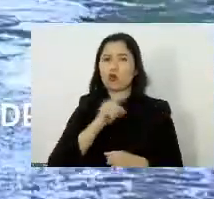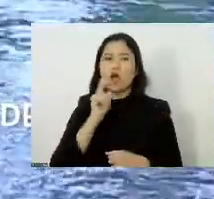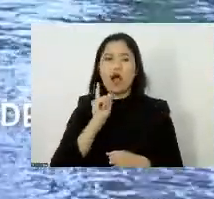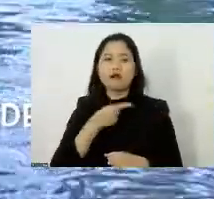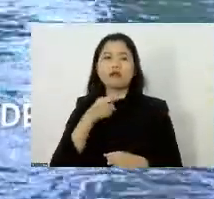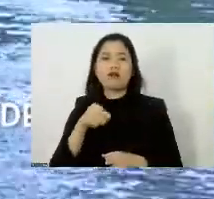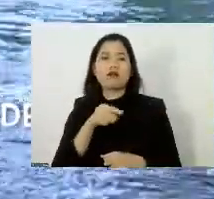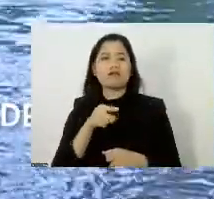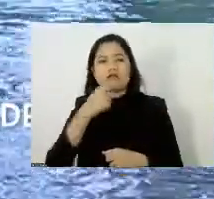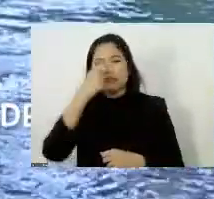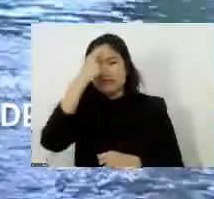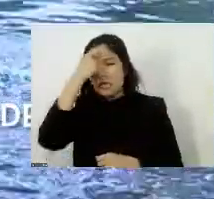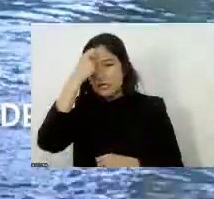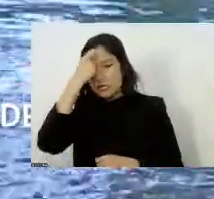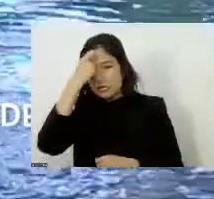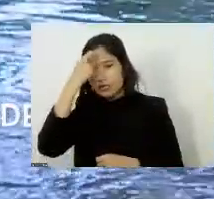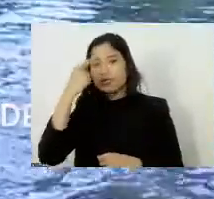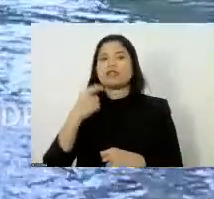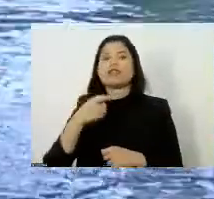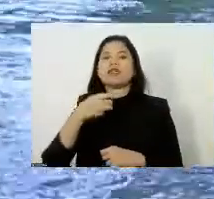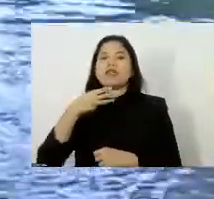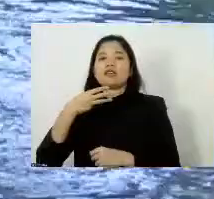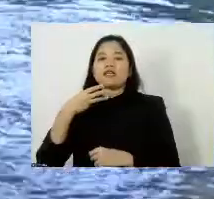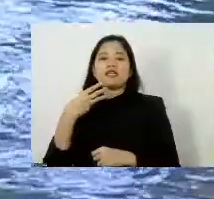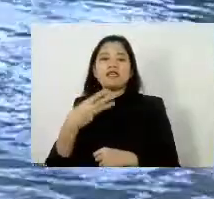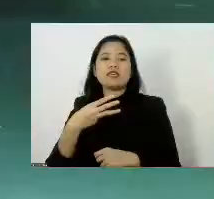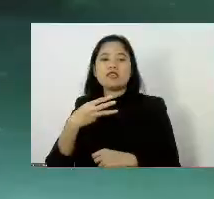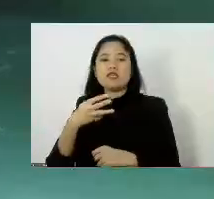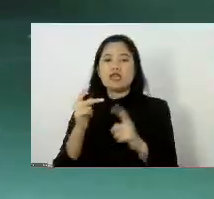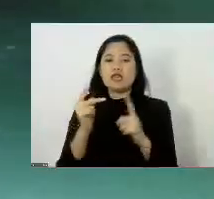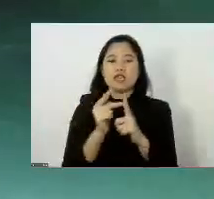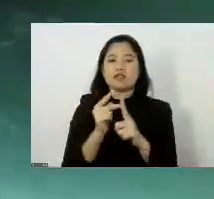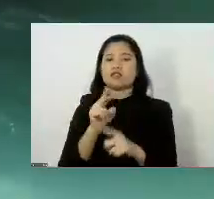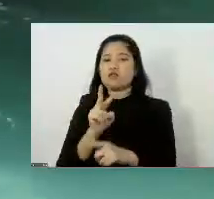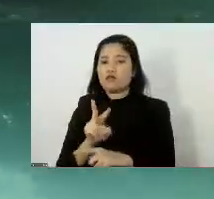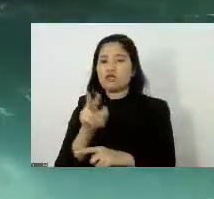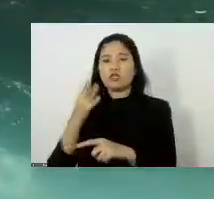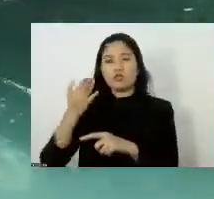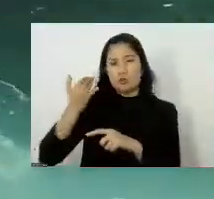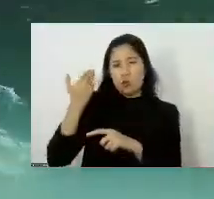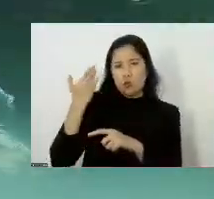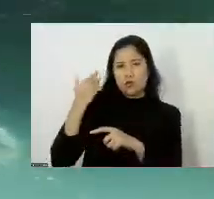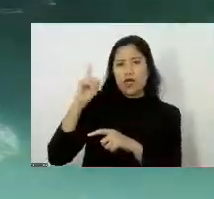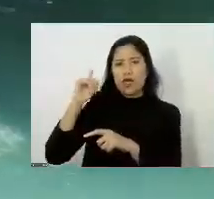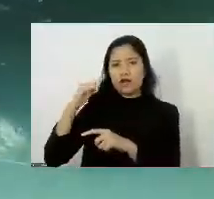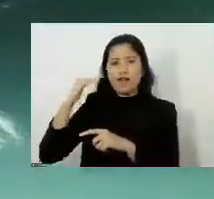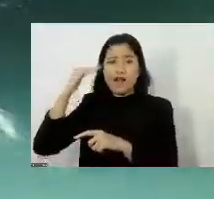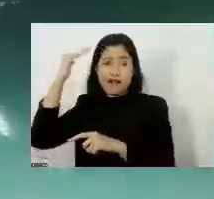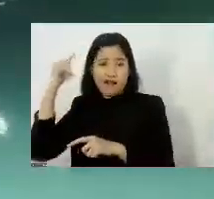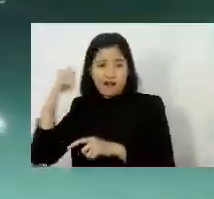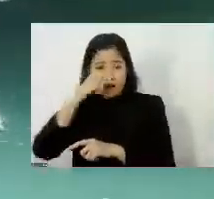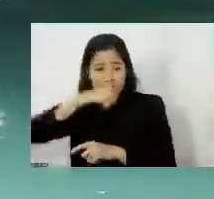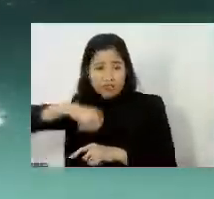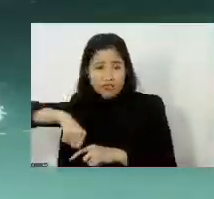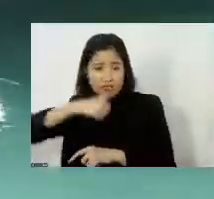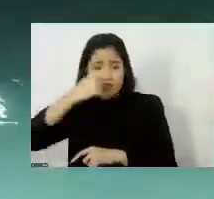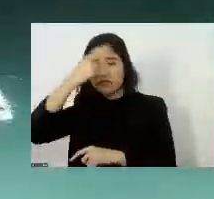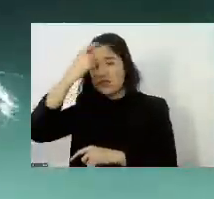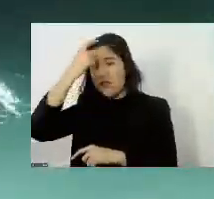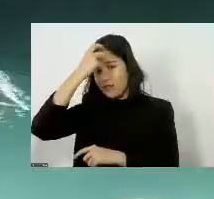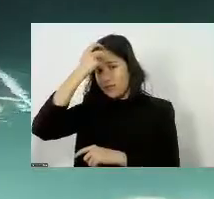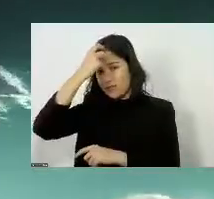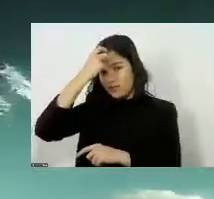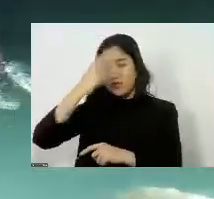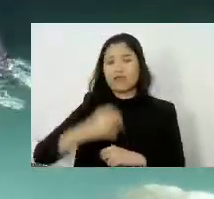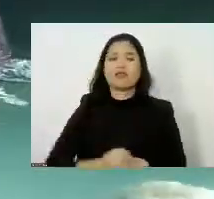village-city yang menyerang kakak-kakak mereka sebelumnya Hai keberuntungan lain adalah karena Meskipun mereka